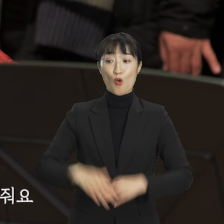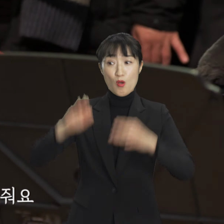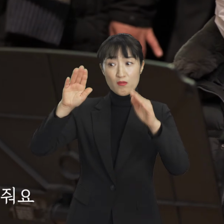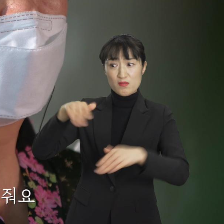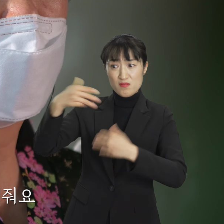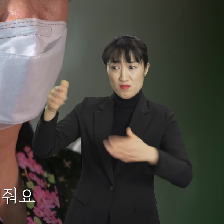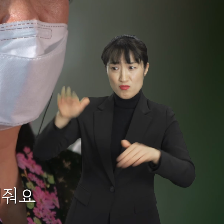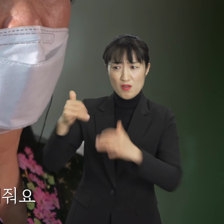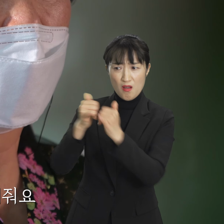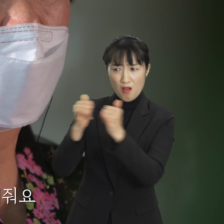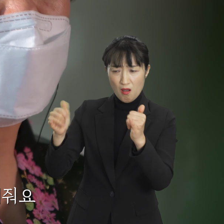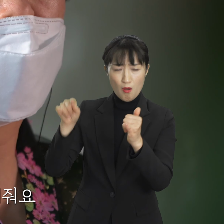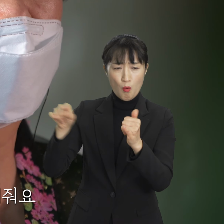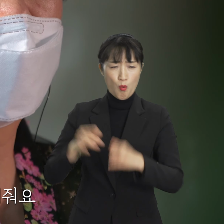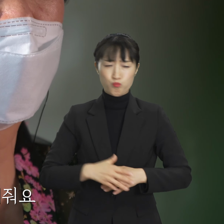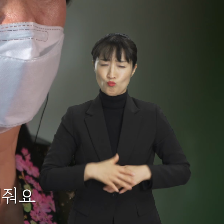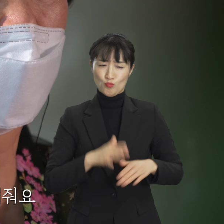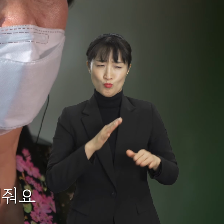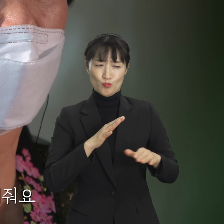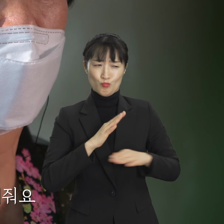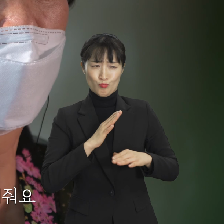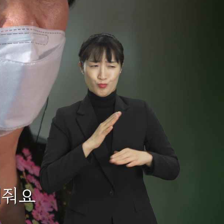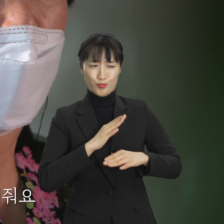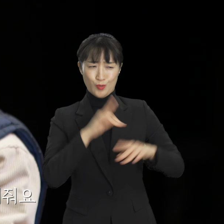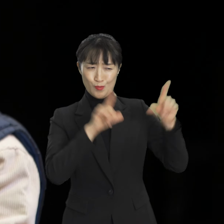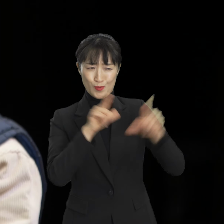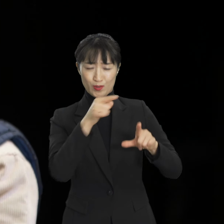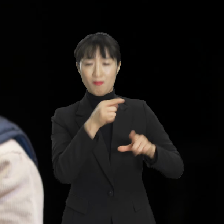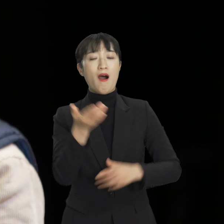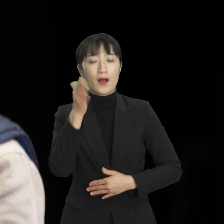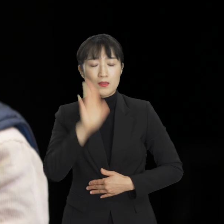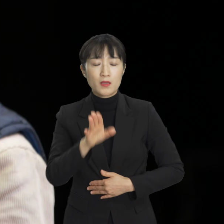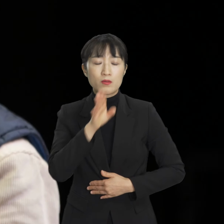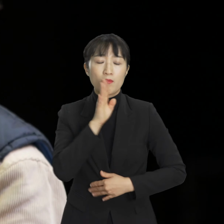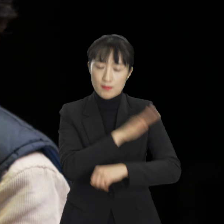지휘자님이 참 무서워 보이지만 참 잘 가르쳐 줘요